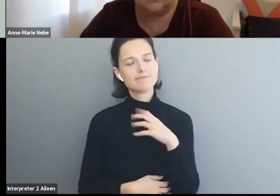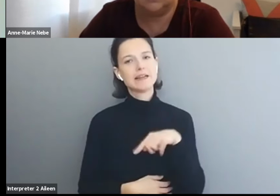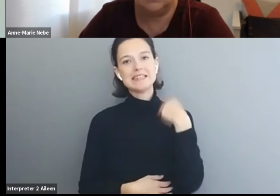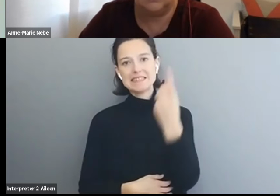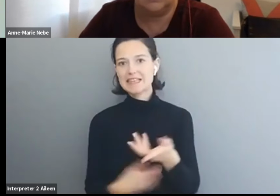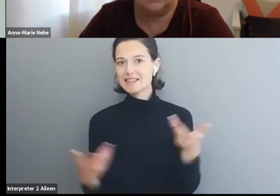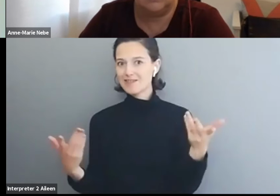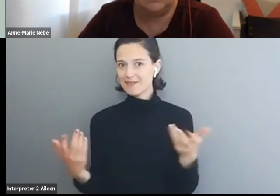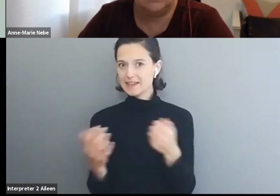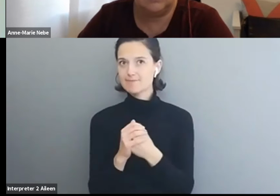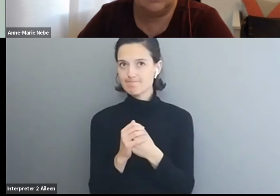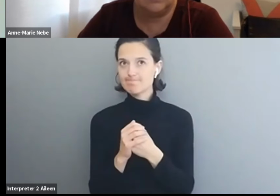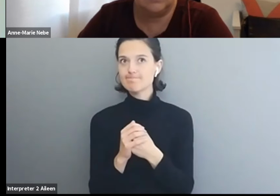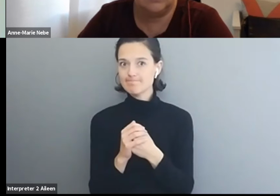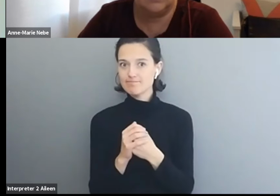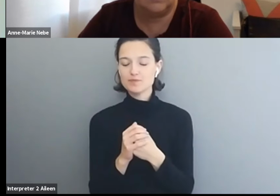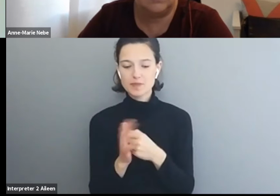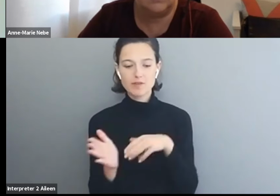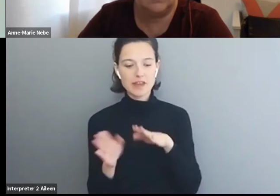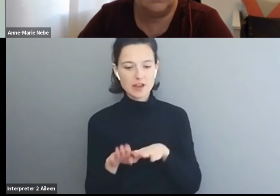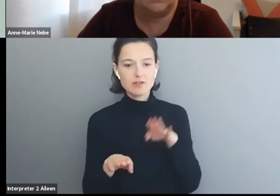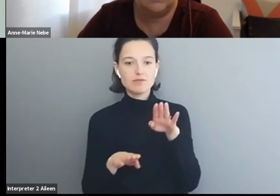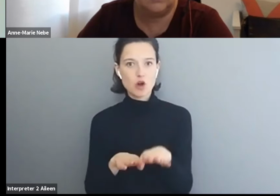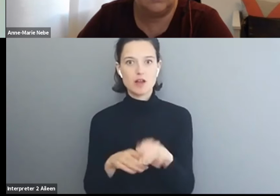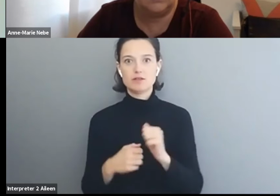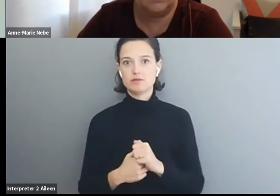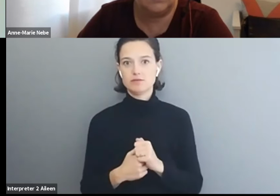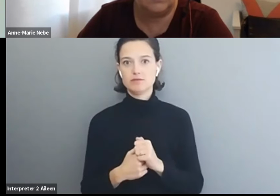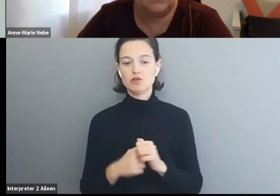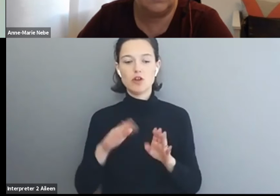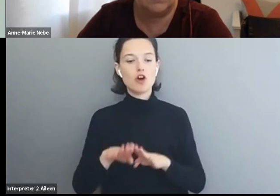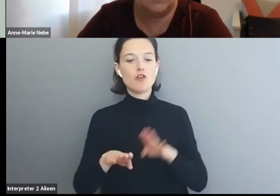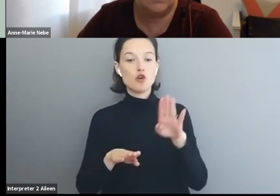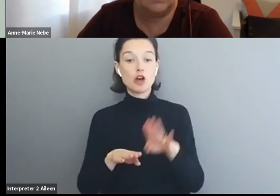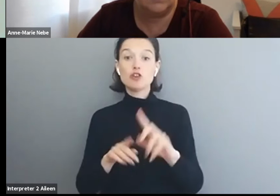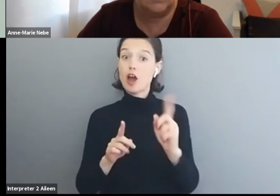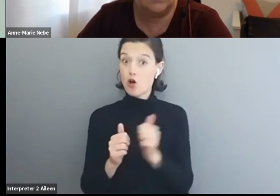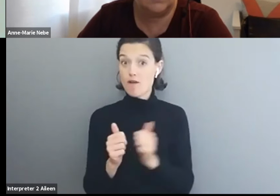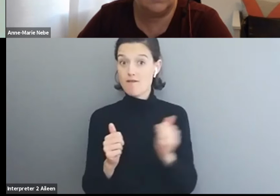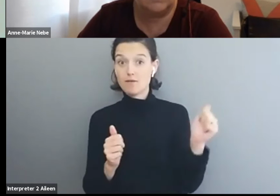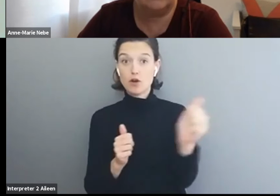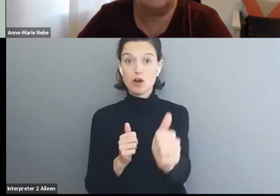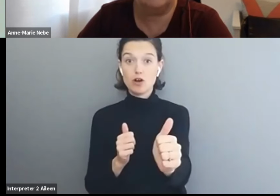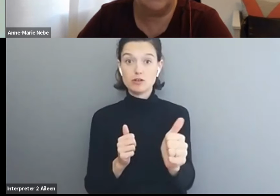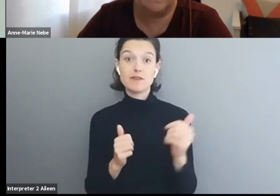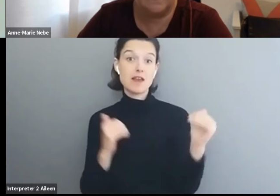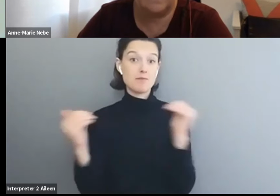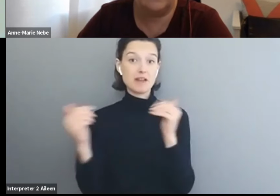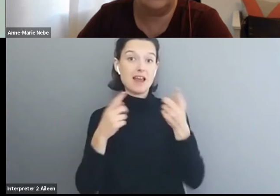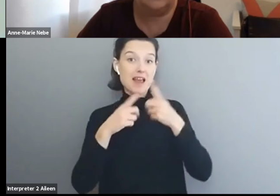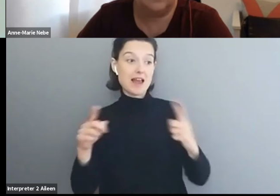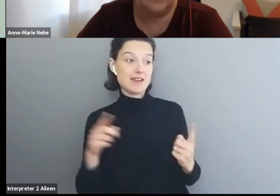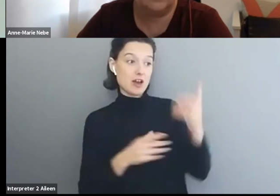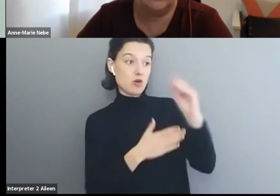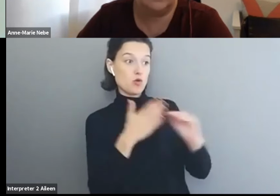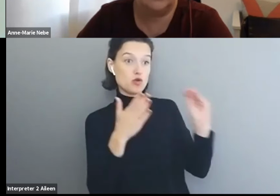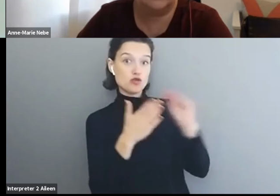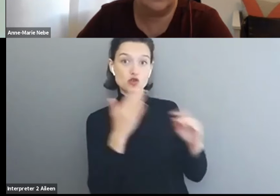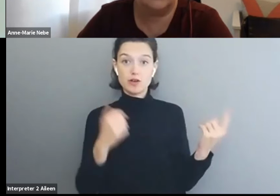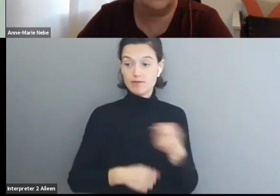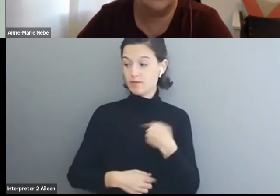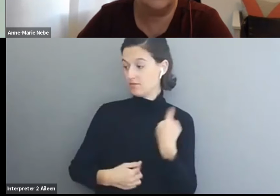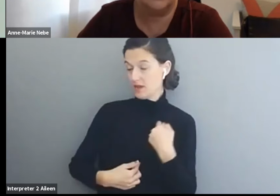können und durch unser Vorangehen und vorausgehen vielleicht jetzt auch unter den Hochschulen hier in der Schweiz, andere inspirieren und